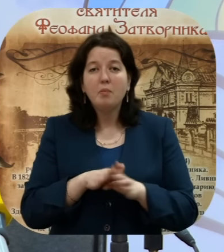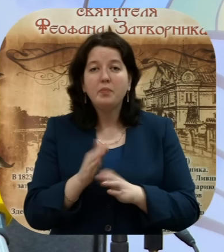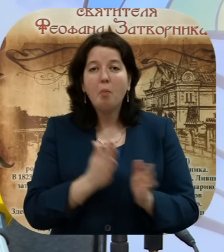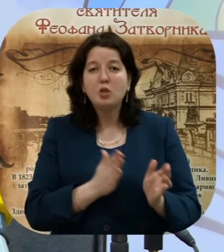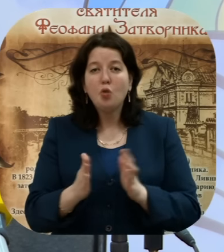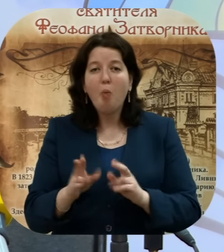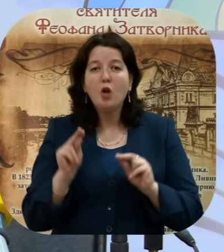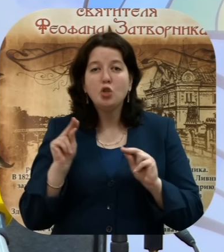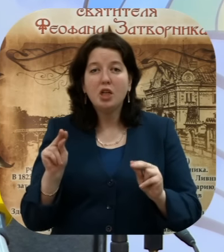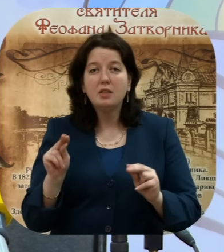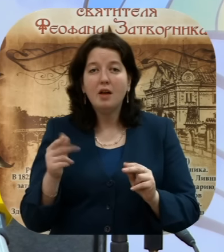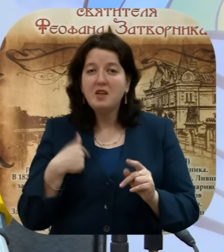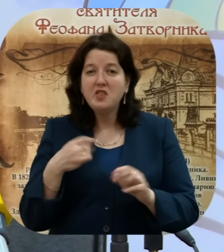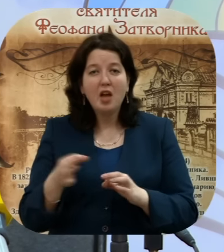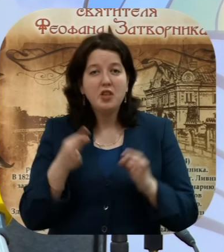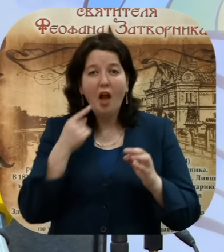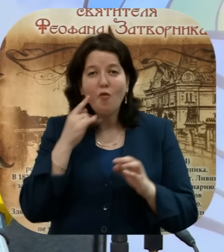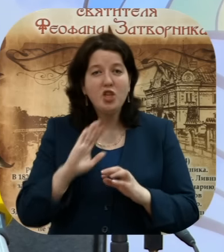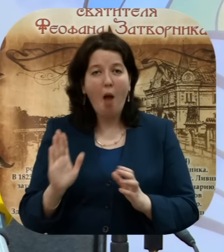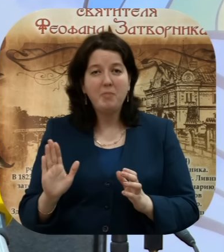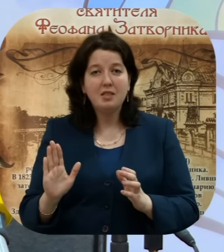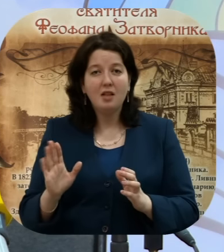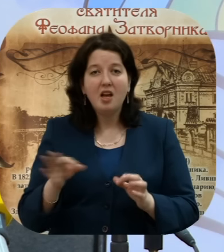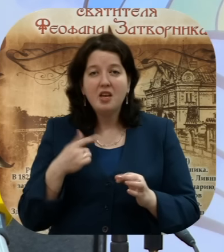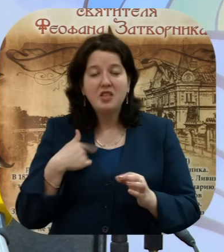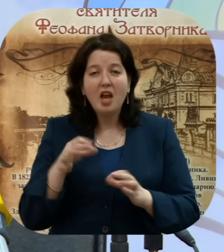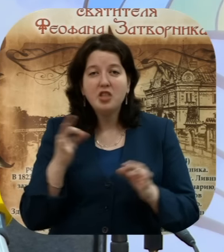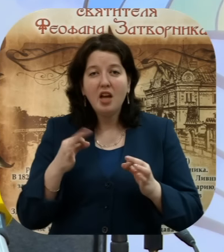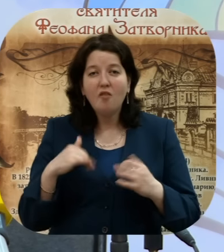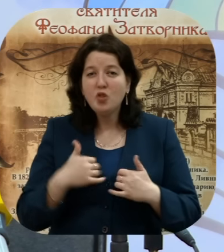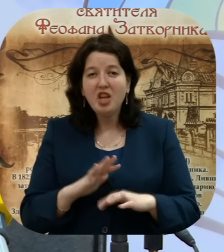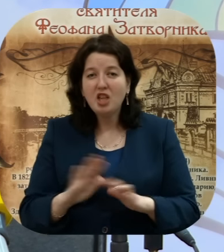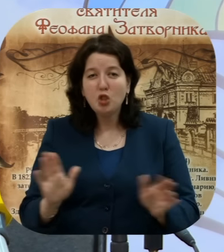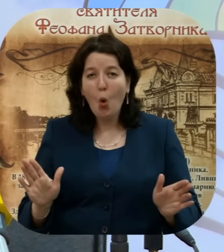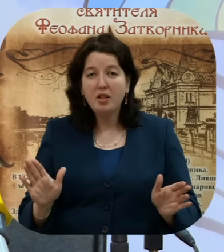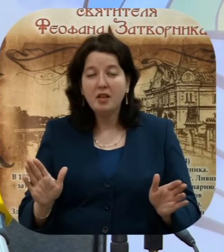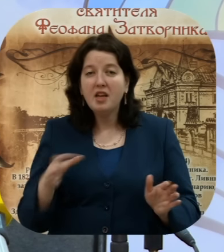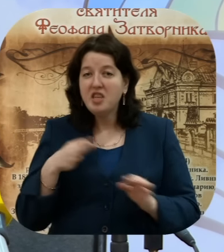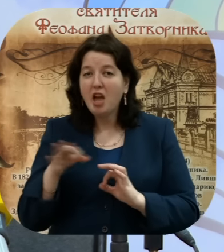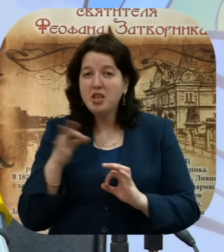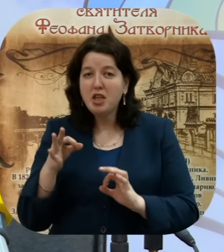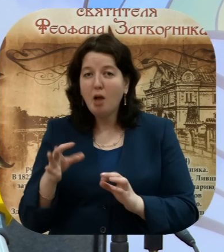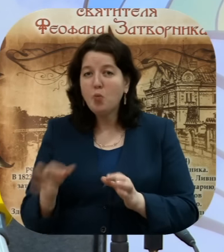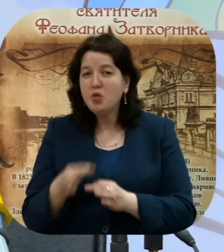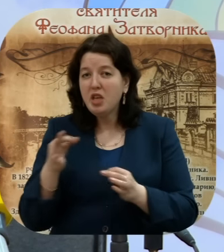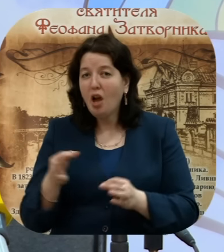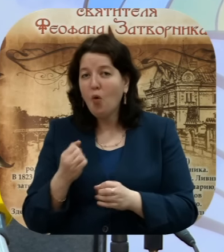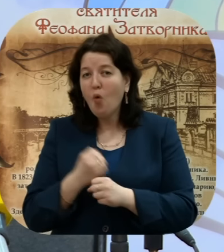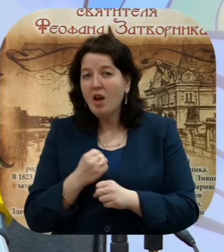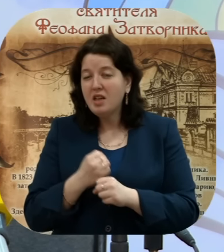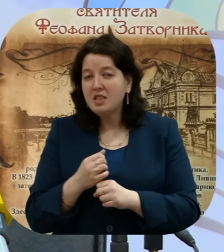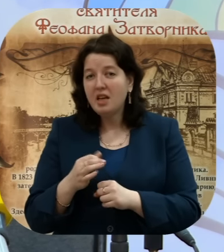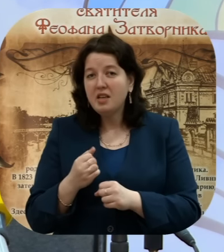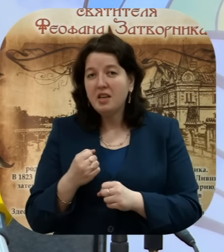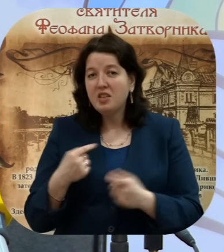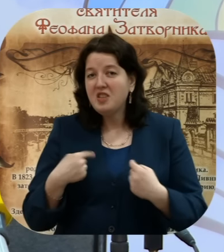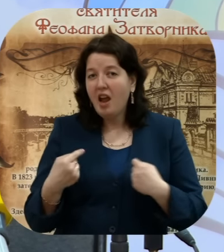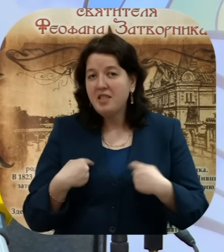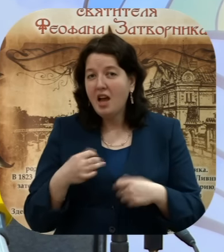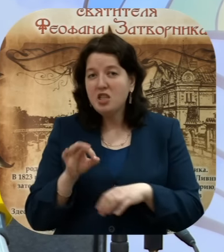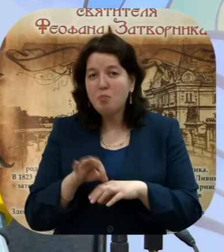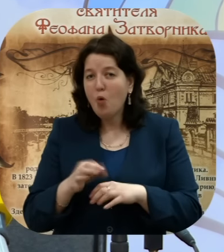всем? Я никого не обидел, да? Я никого не расстроил? Я никому не причинил никаких страданий